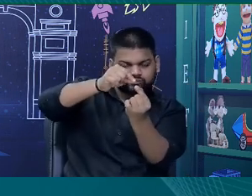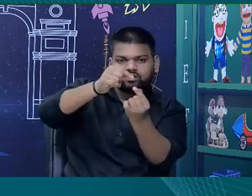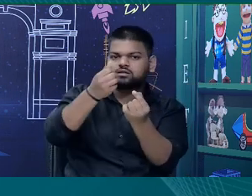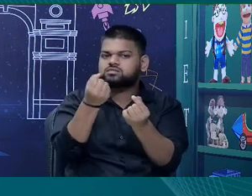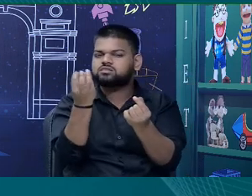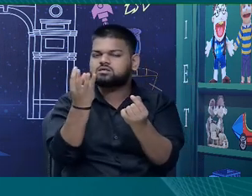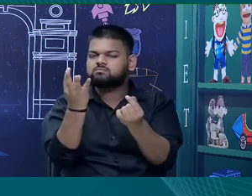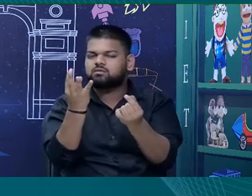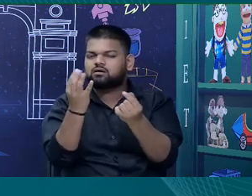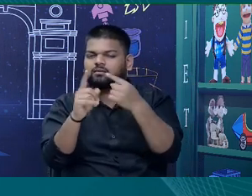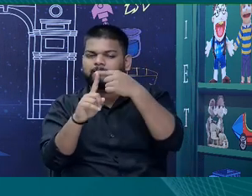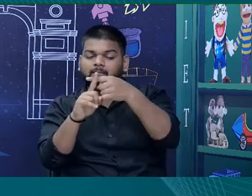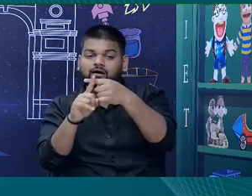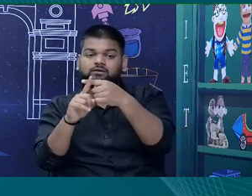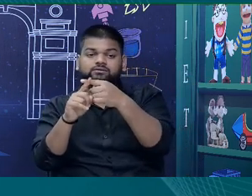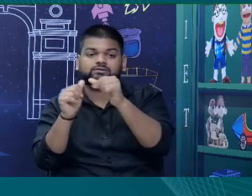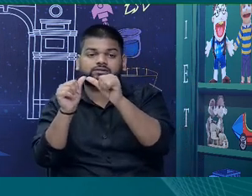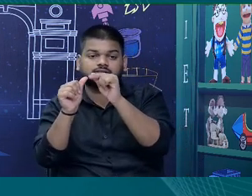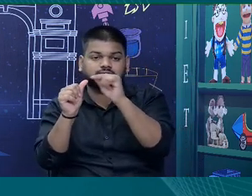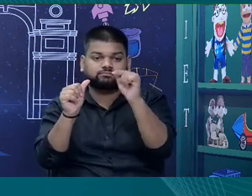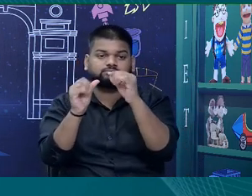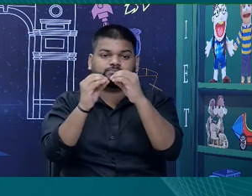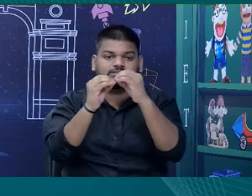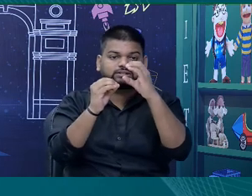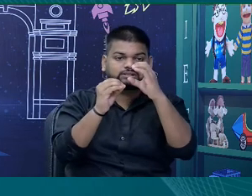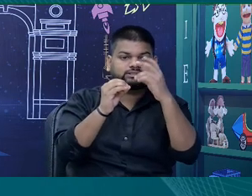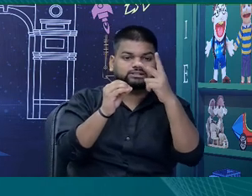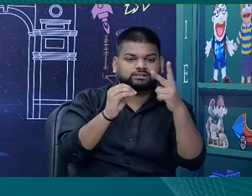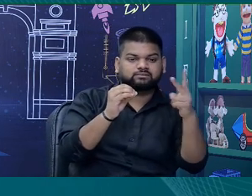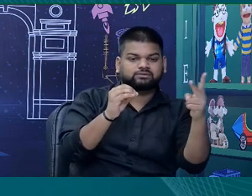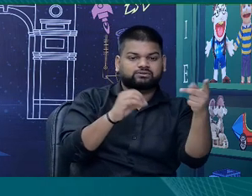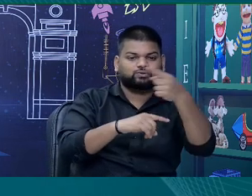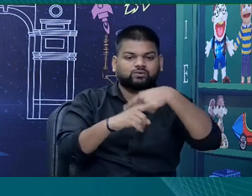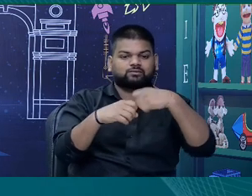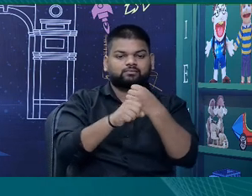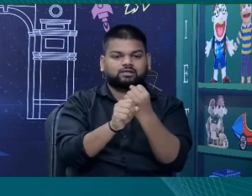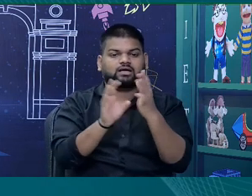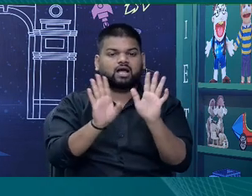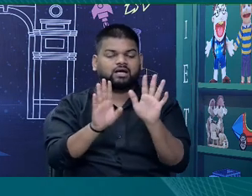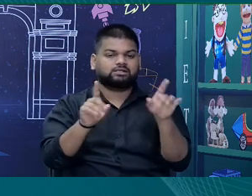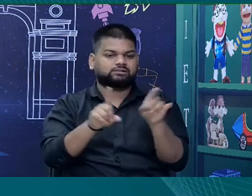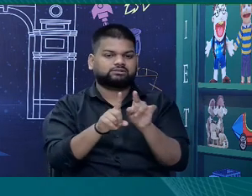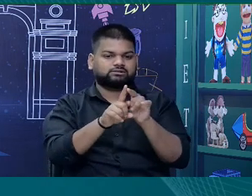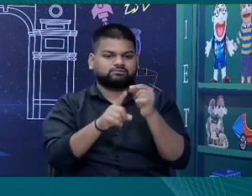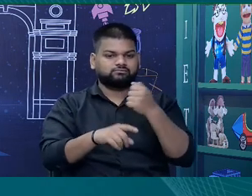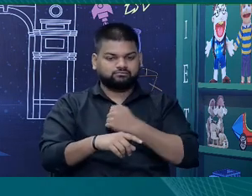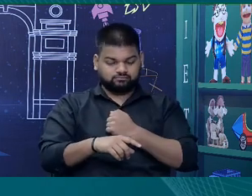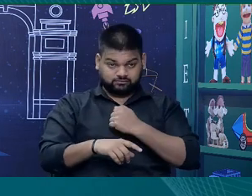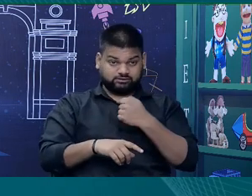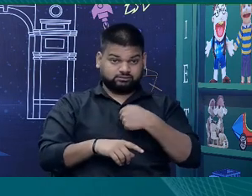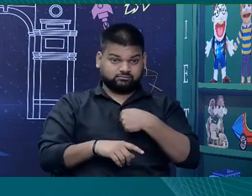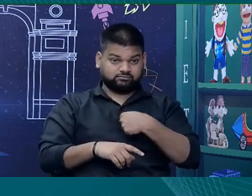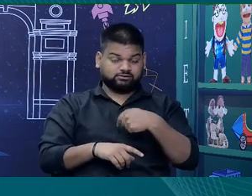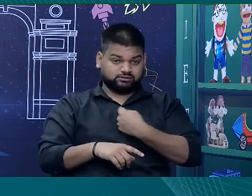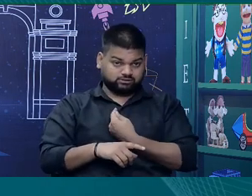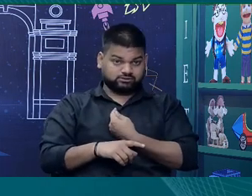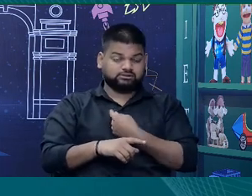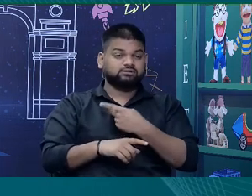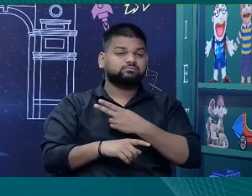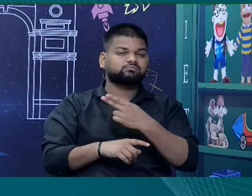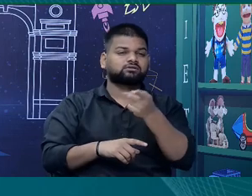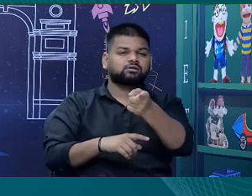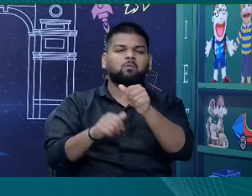दोनों ही टाइप्स के मैं इन बड़े मॉडल भी बना के लाया हूं जिसका उसे करके हम बच्चे को टेलर फ्रेम इंट्रोड्यूस करते हैं और धीरे-धीरे